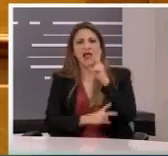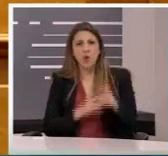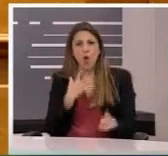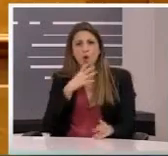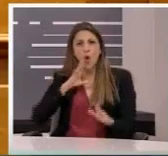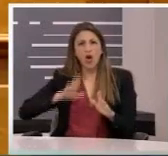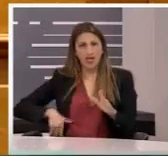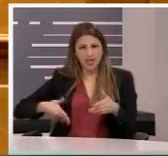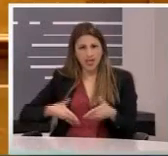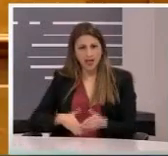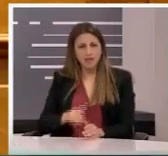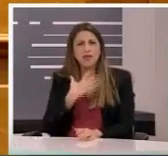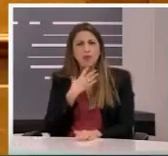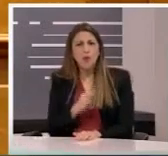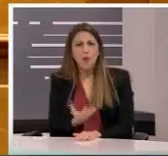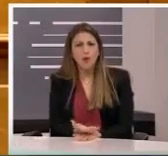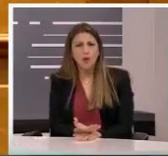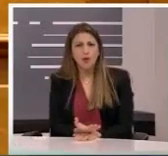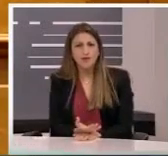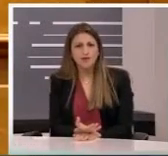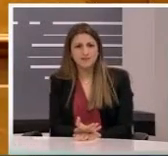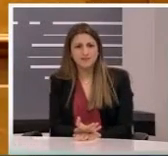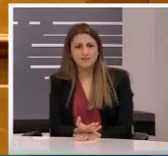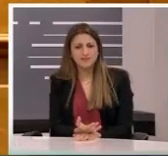εξηγείται διαφορετικά.